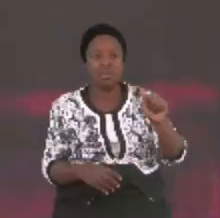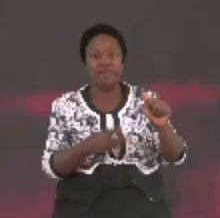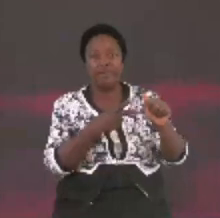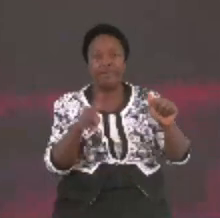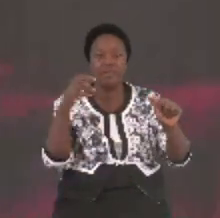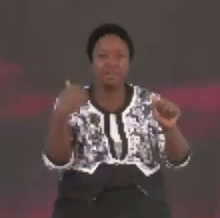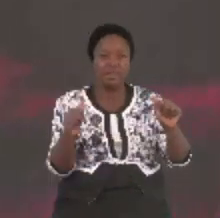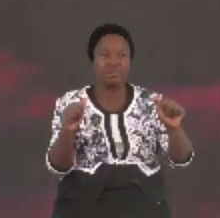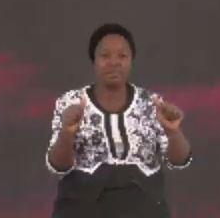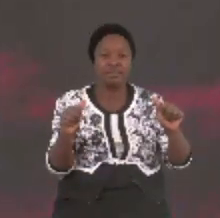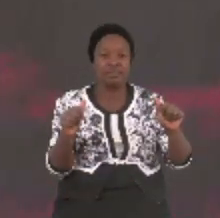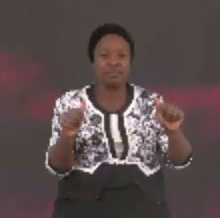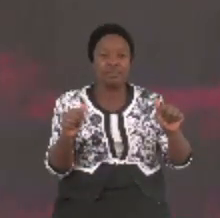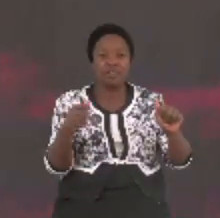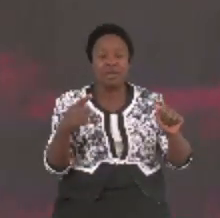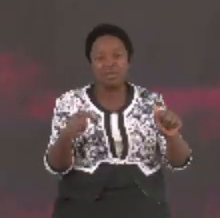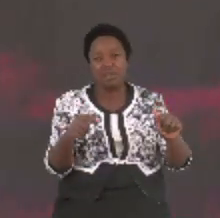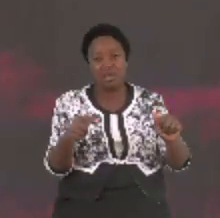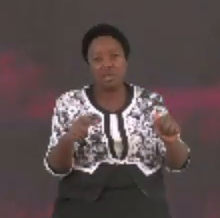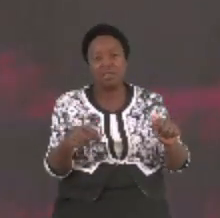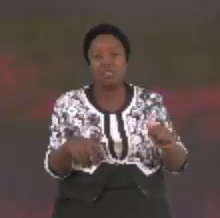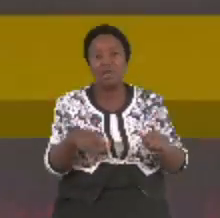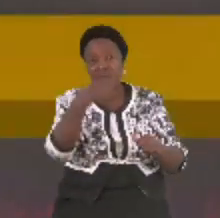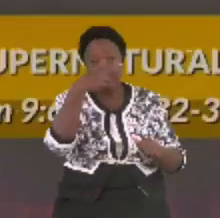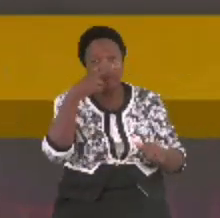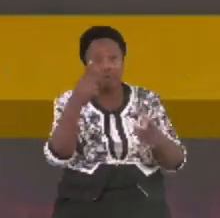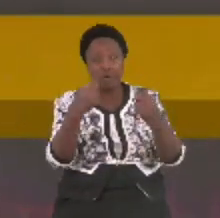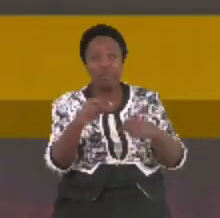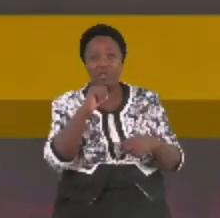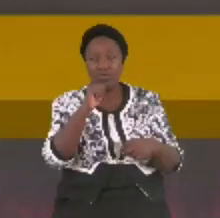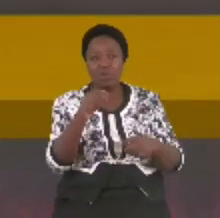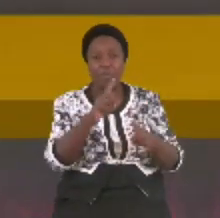Chapitre 10, verset 10. Le voleur ne vient que pour dérober,